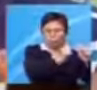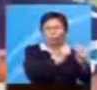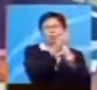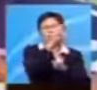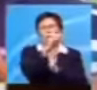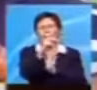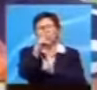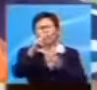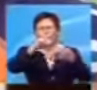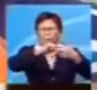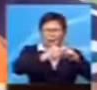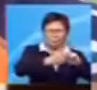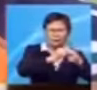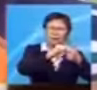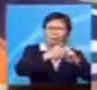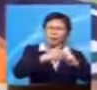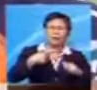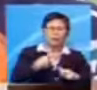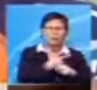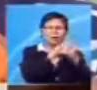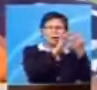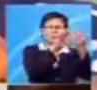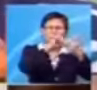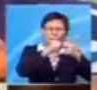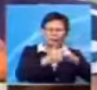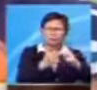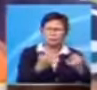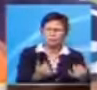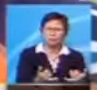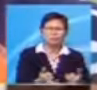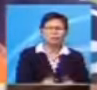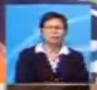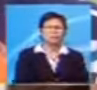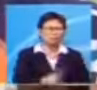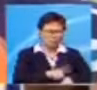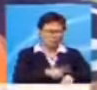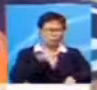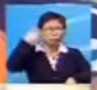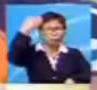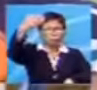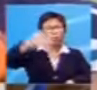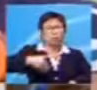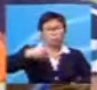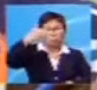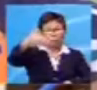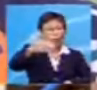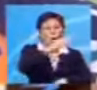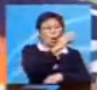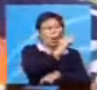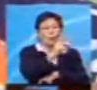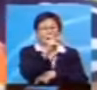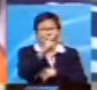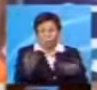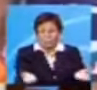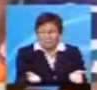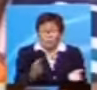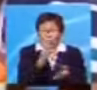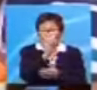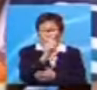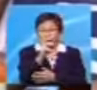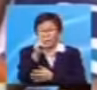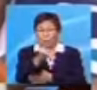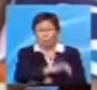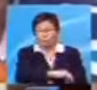okoknya yang kami hadapi sekarang ni suatu masa nanti ya Oku yang berada dekat sini ni nak pergi